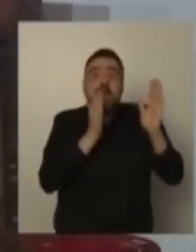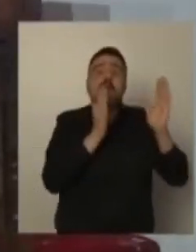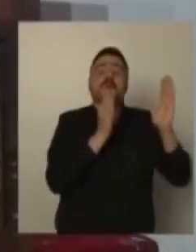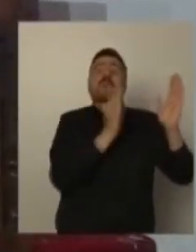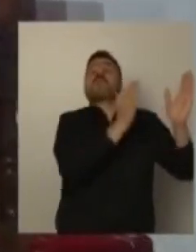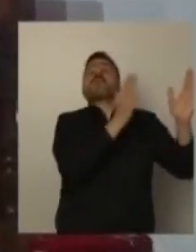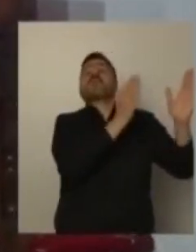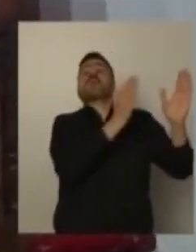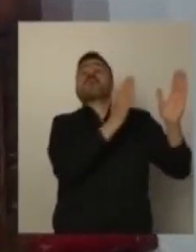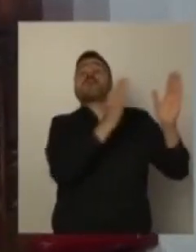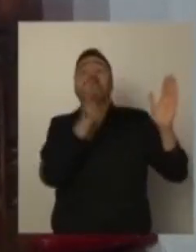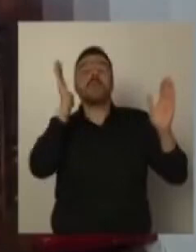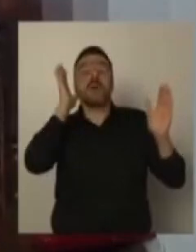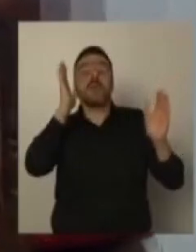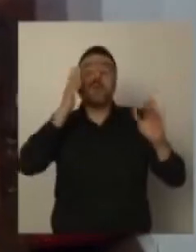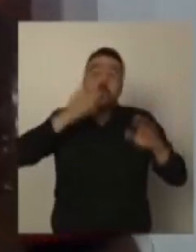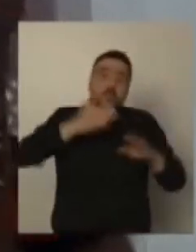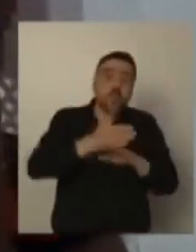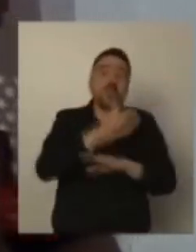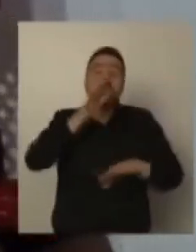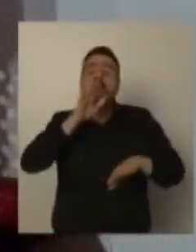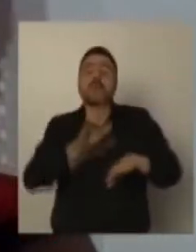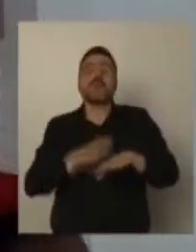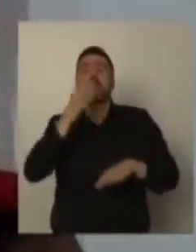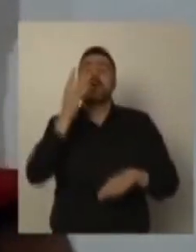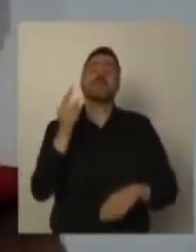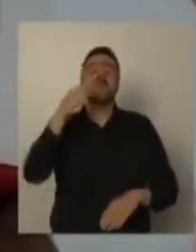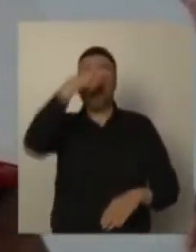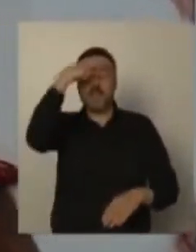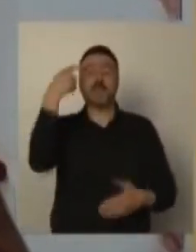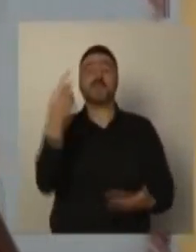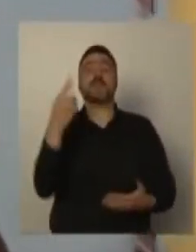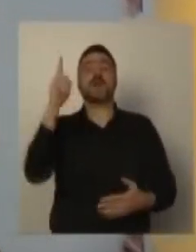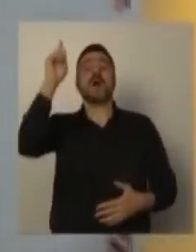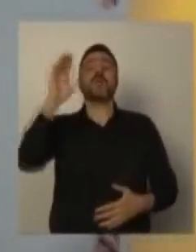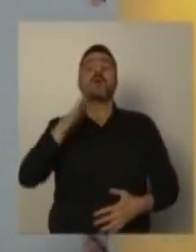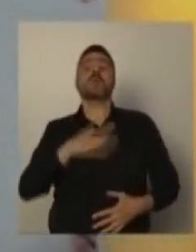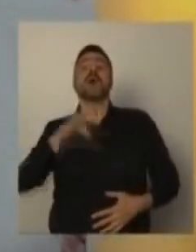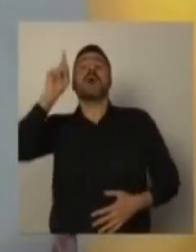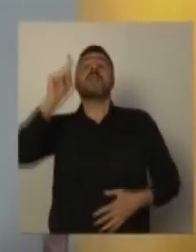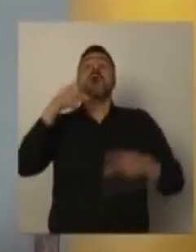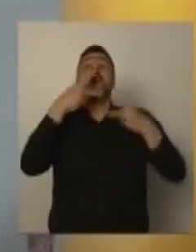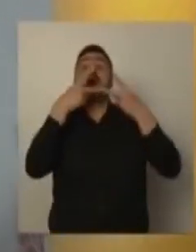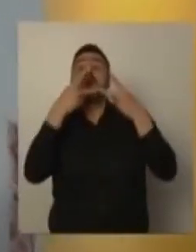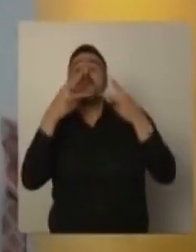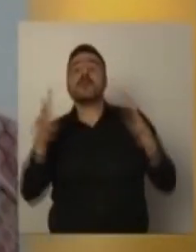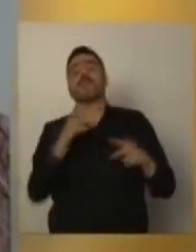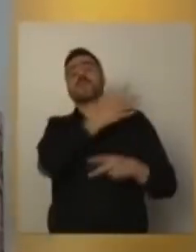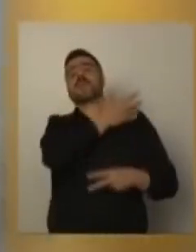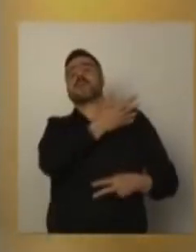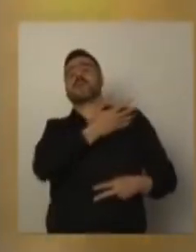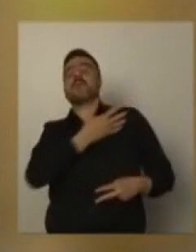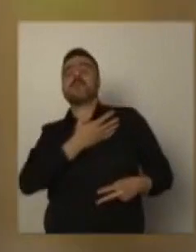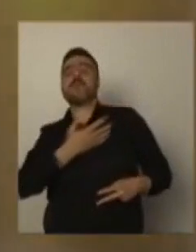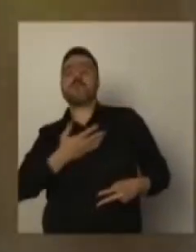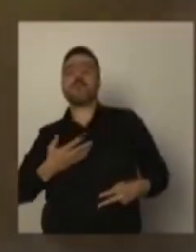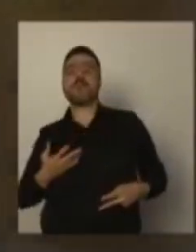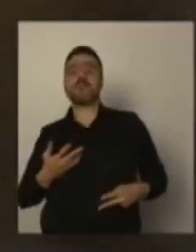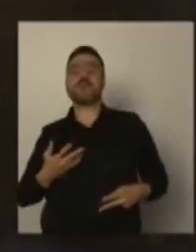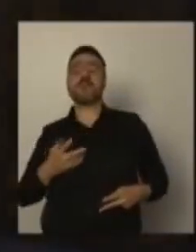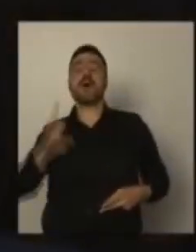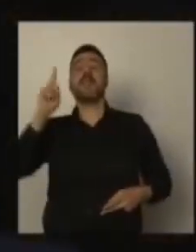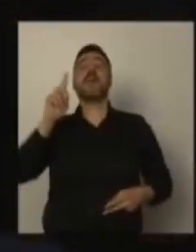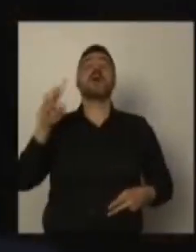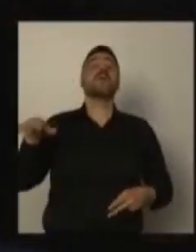hakkıyla icabet edenlerden eyle. Ey affetmeyi seven, affedici olan